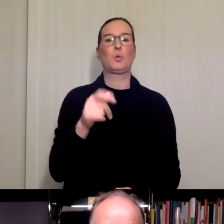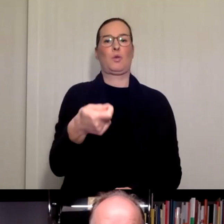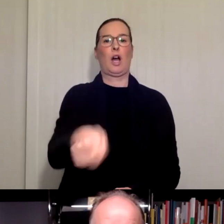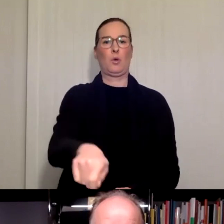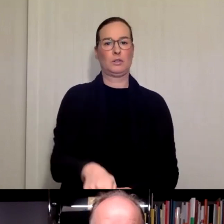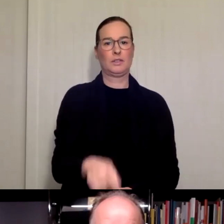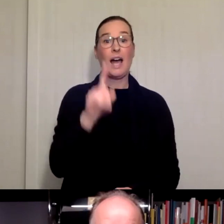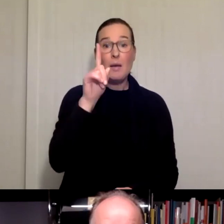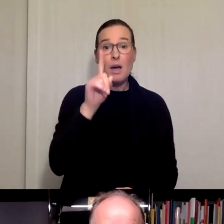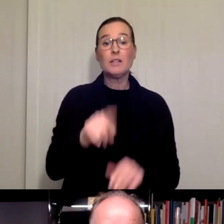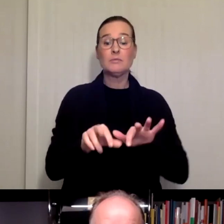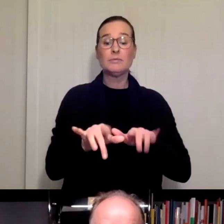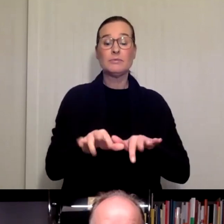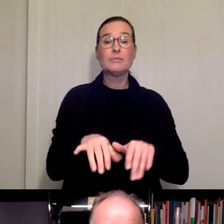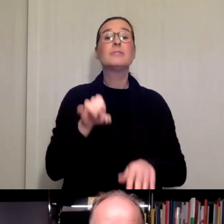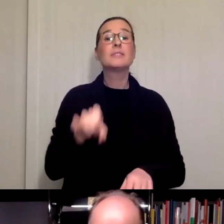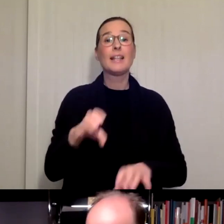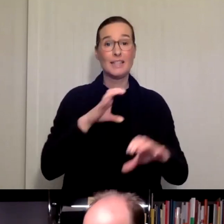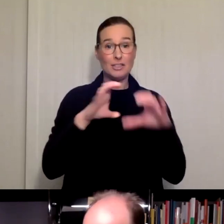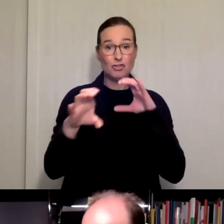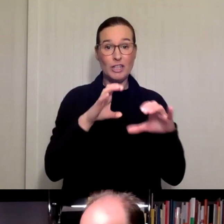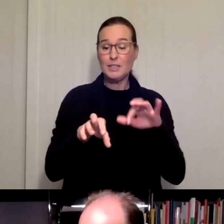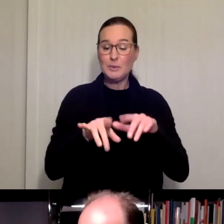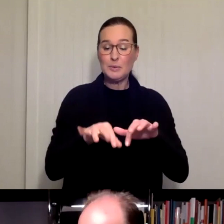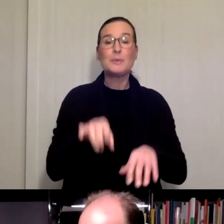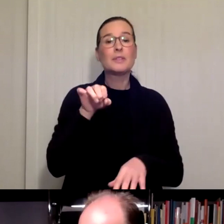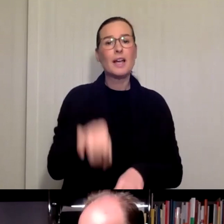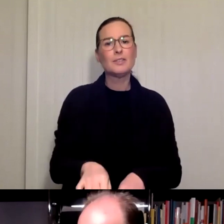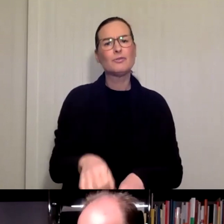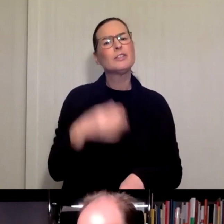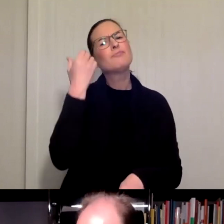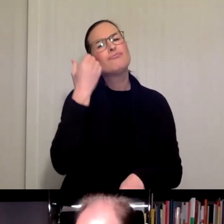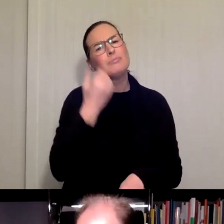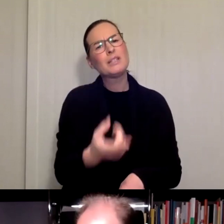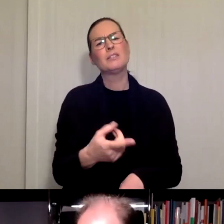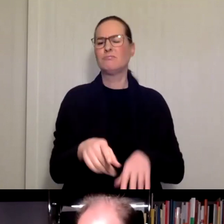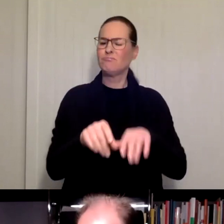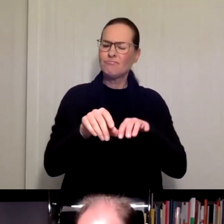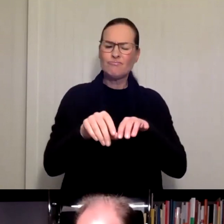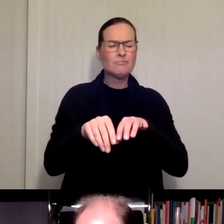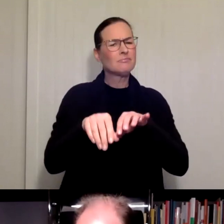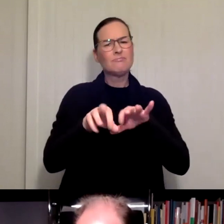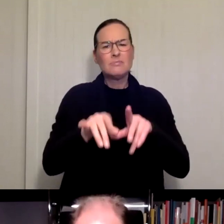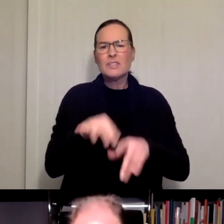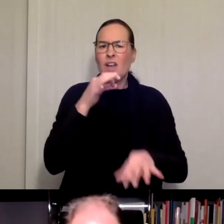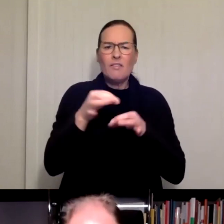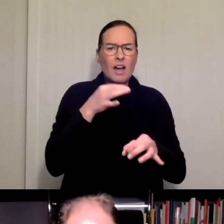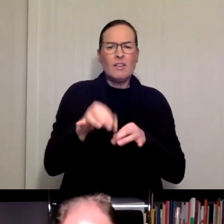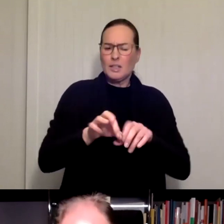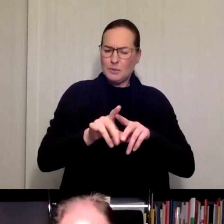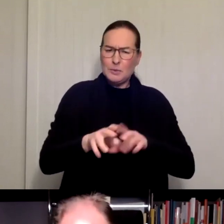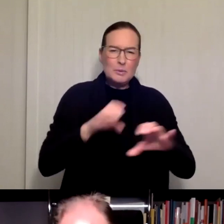Chat. Und da bitte ich Sie ausdrücklich, bringen Sie sich ein, stellen Sie Ihre Fragen. Das ist eine